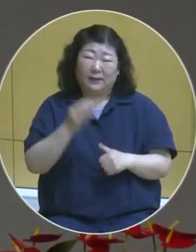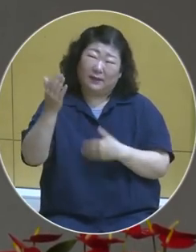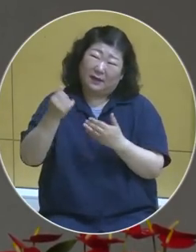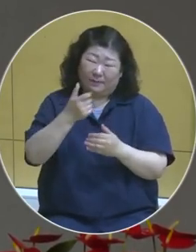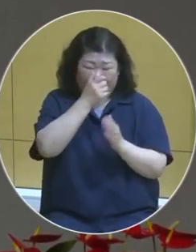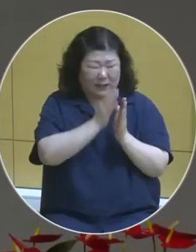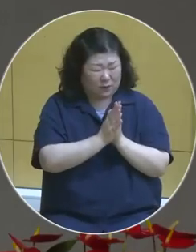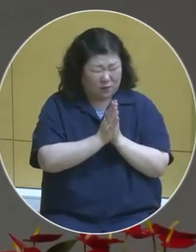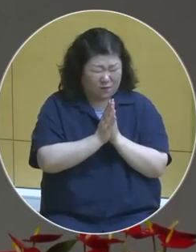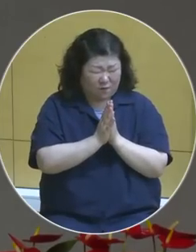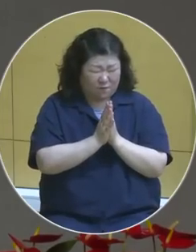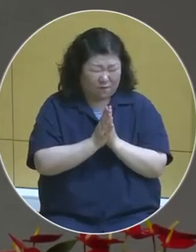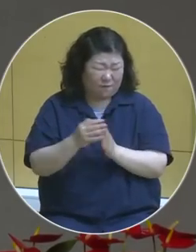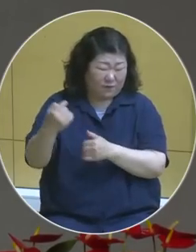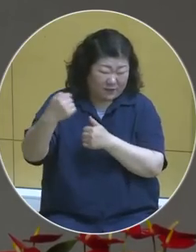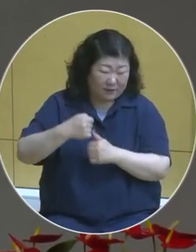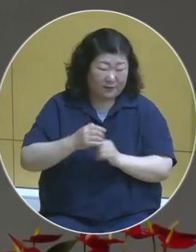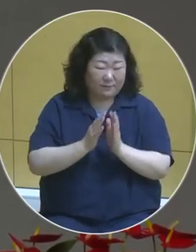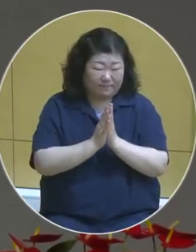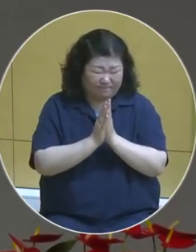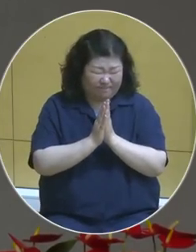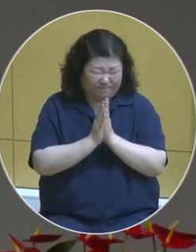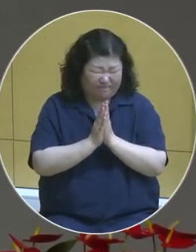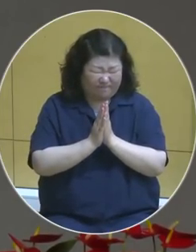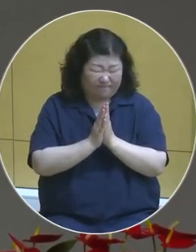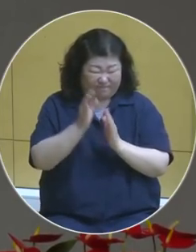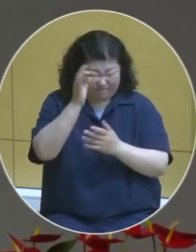비 오도록 정말 열심히 기도했습니다.